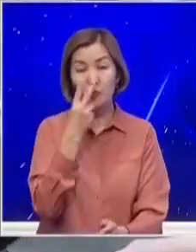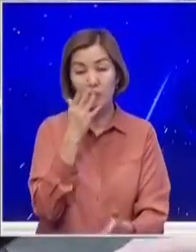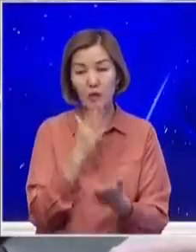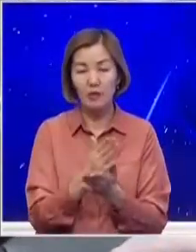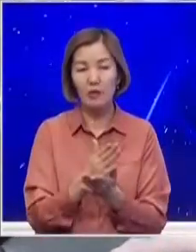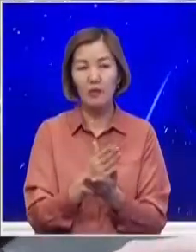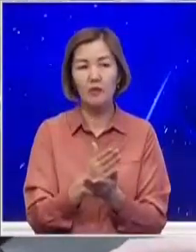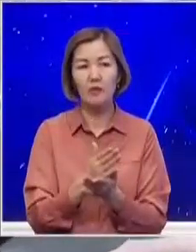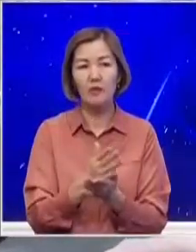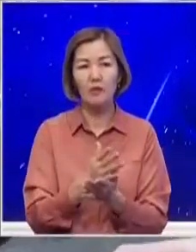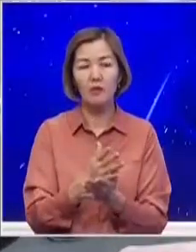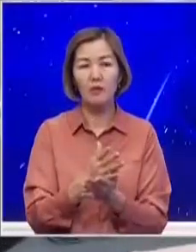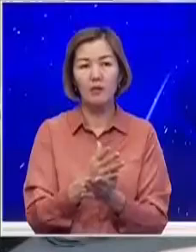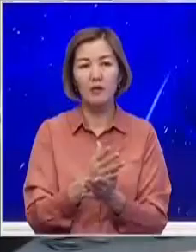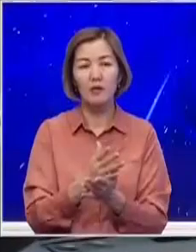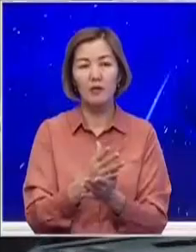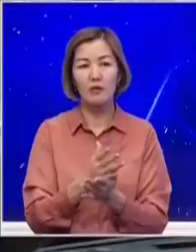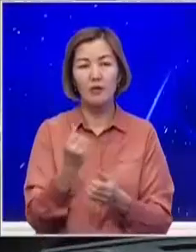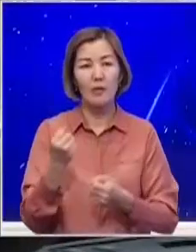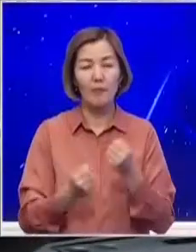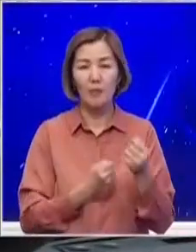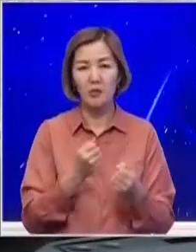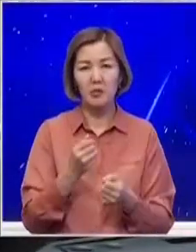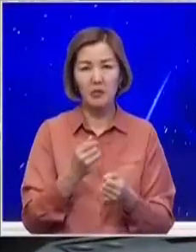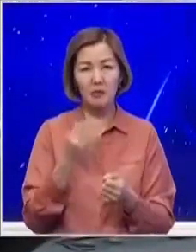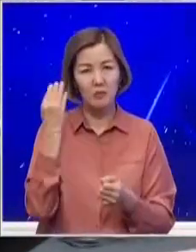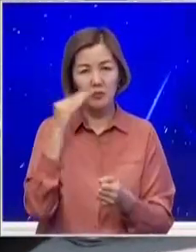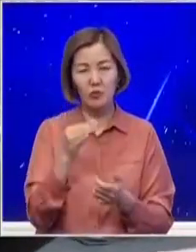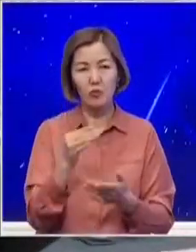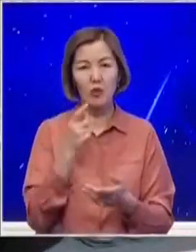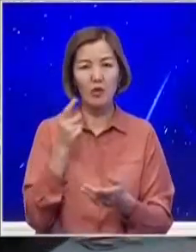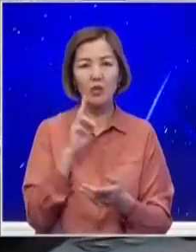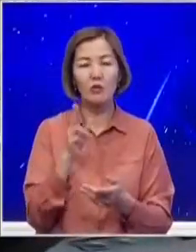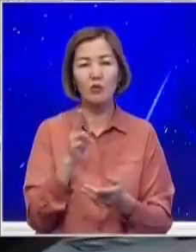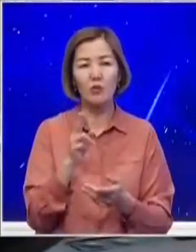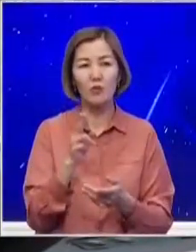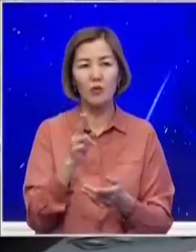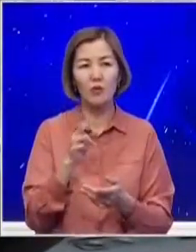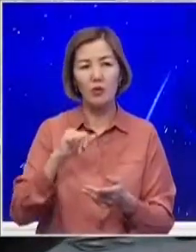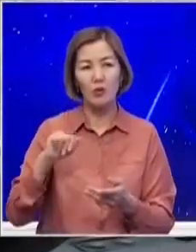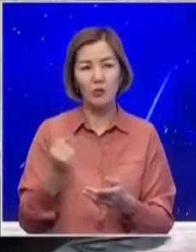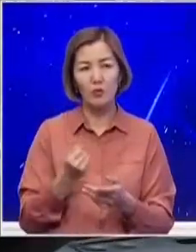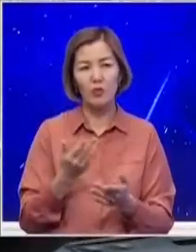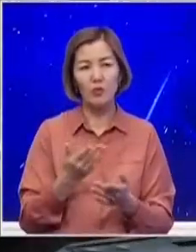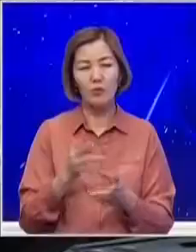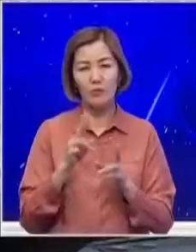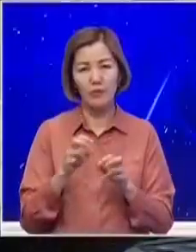есть, нету. Оплатили? Нет, машина не на мне. А хозяин кто? А друг. Друга? Пойдемте